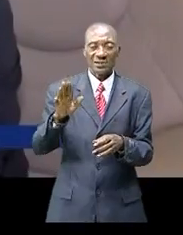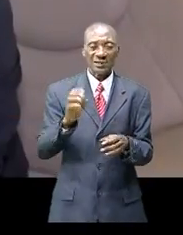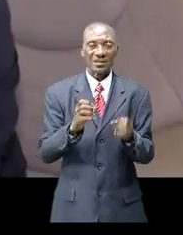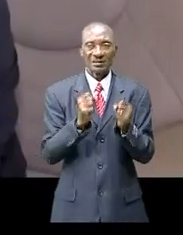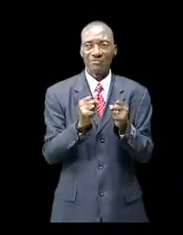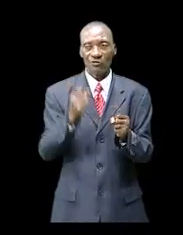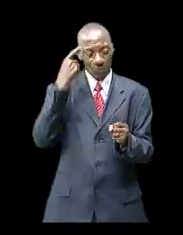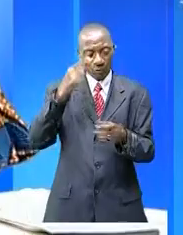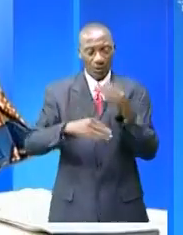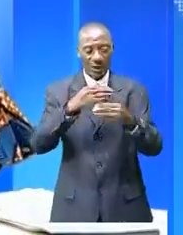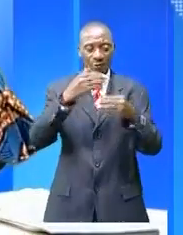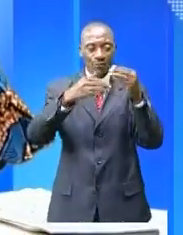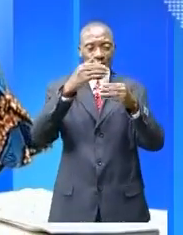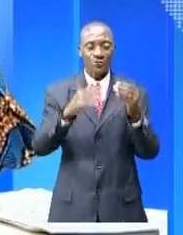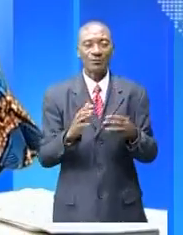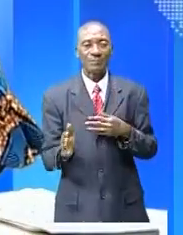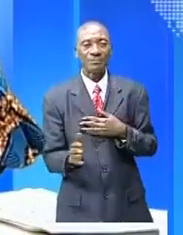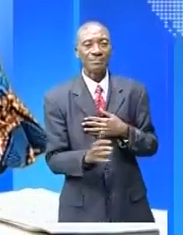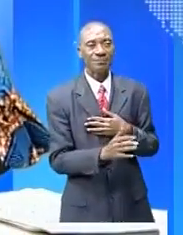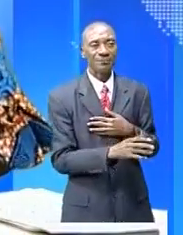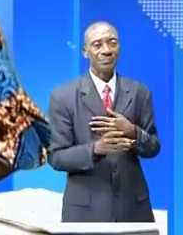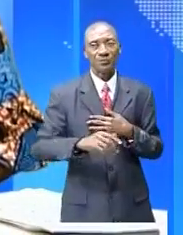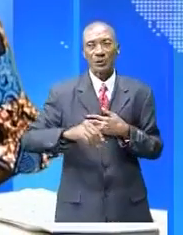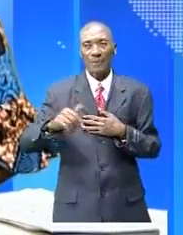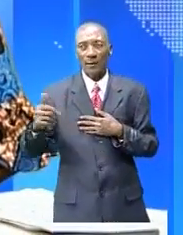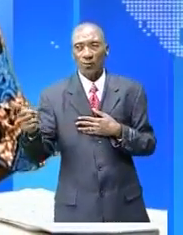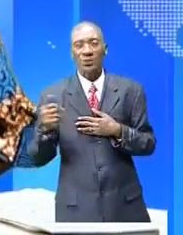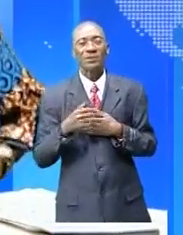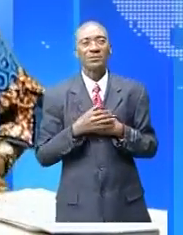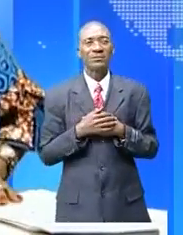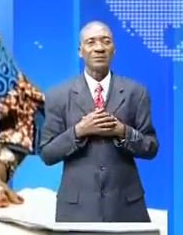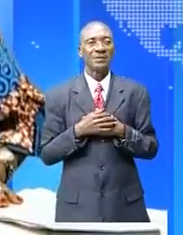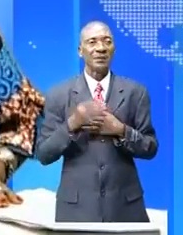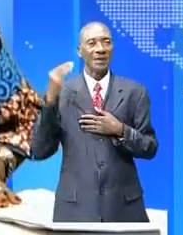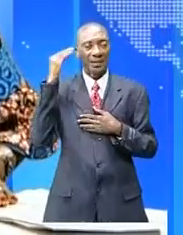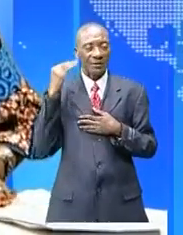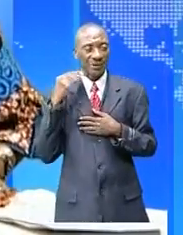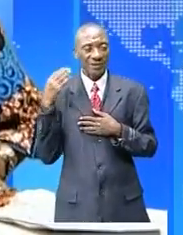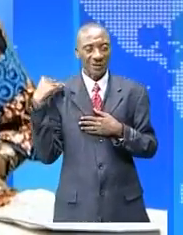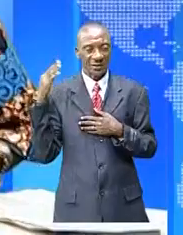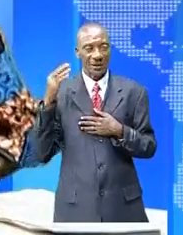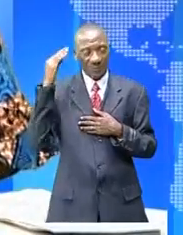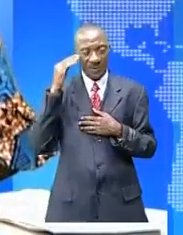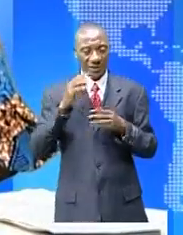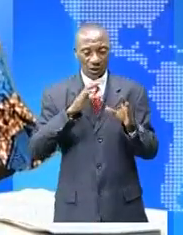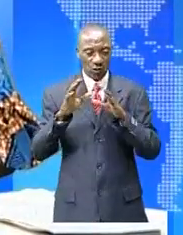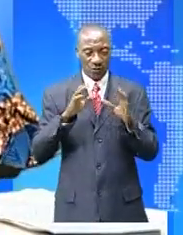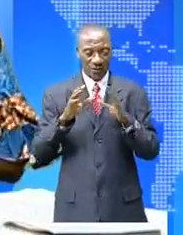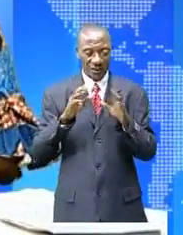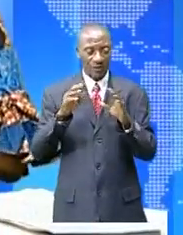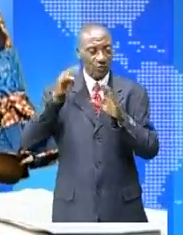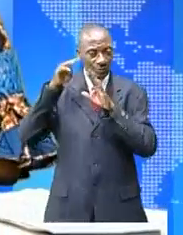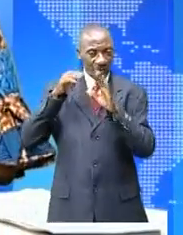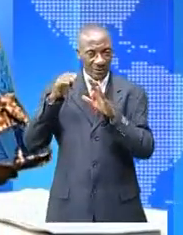reconstruction. Autre audience est celle que le ministre d'État, ministre de la Communication et des Médias, a